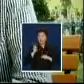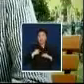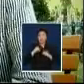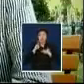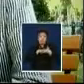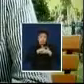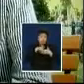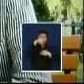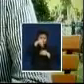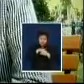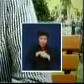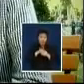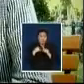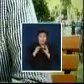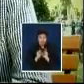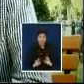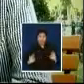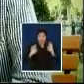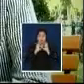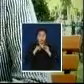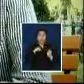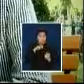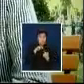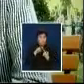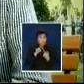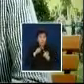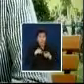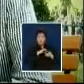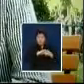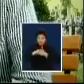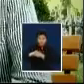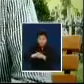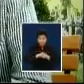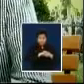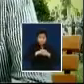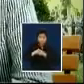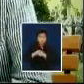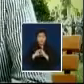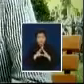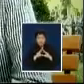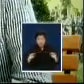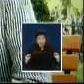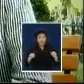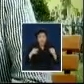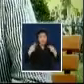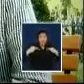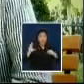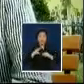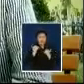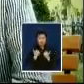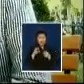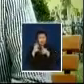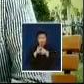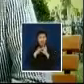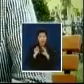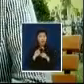ยเพราะว่าที่นี่จะให้ความสำคัญในด้านของสันติภาพนะคะอย่างที่ท่านอุ่นสันตินีได้บอกมานะคะก็คือเรื่อง